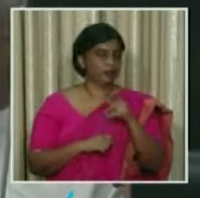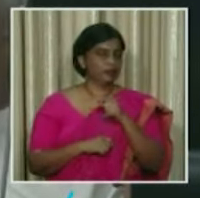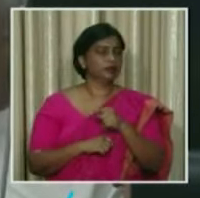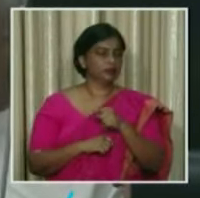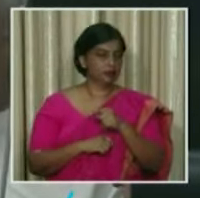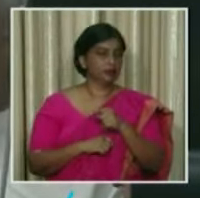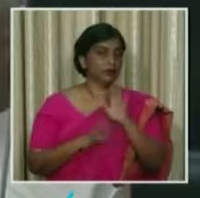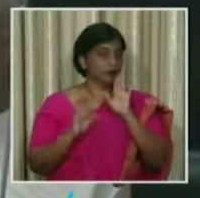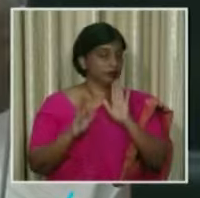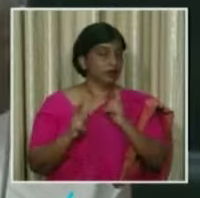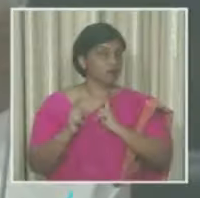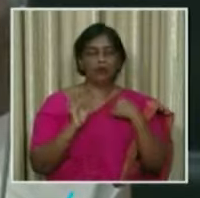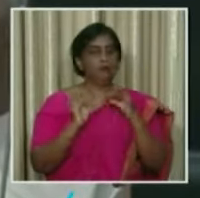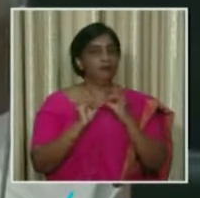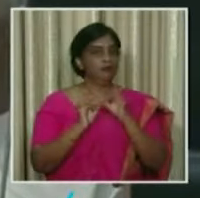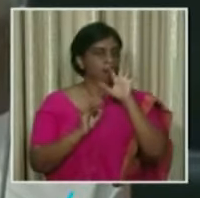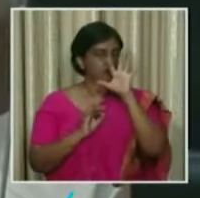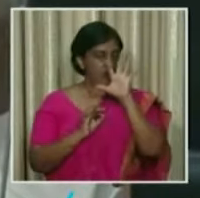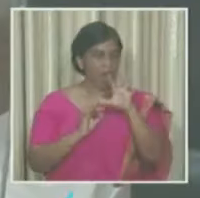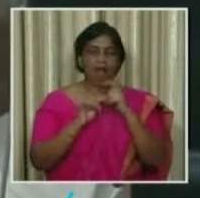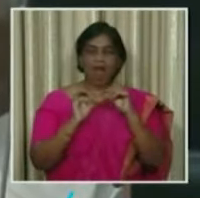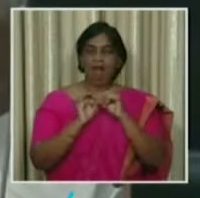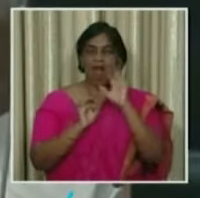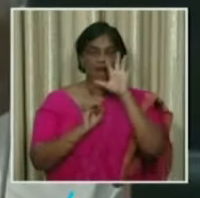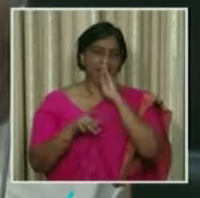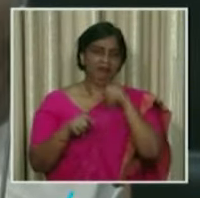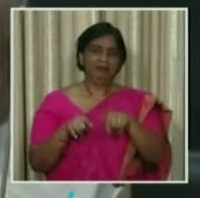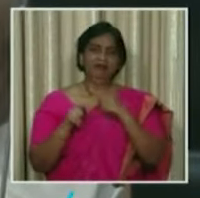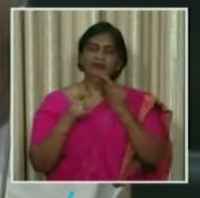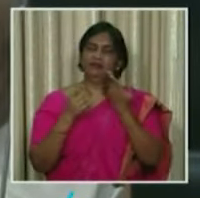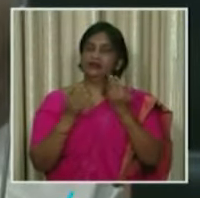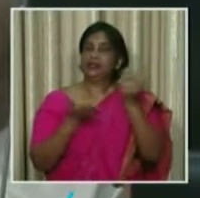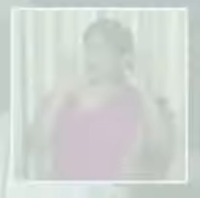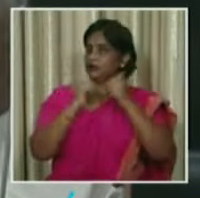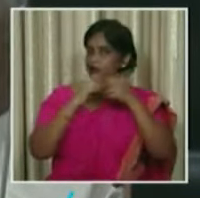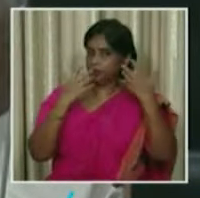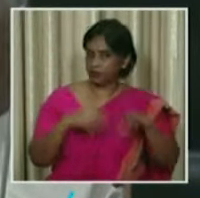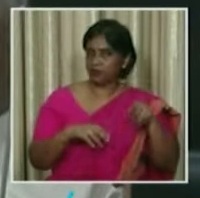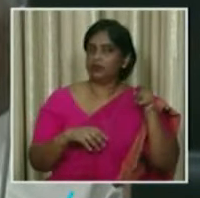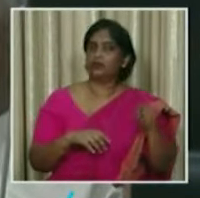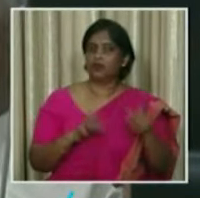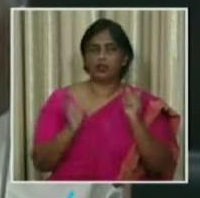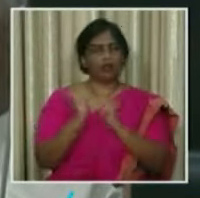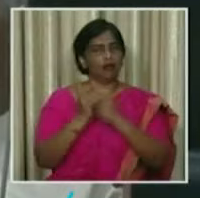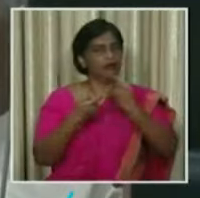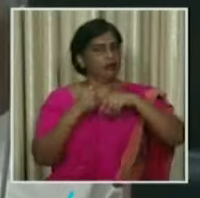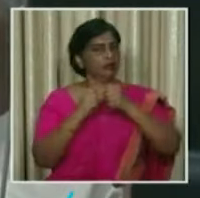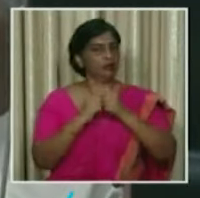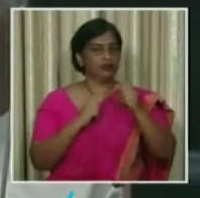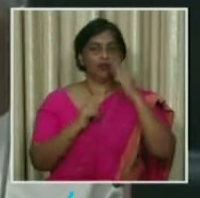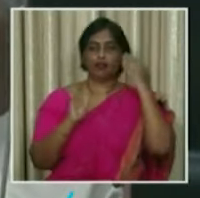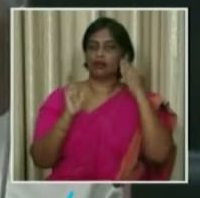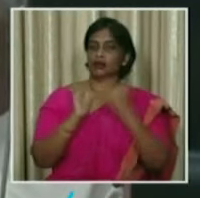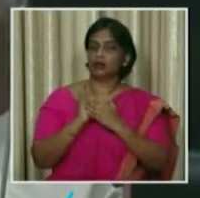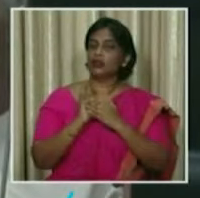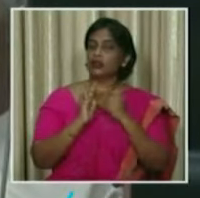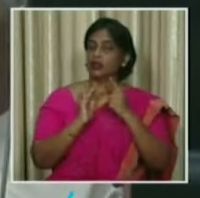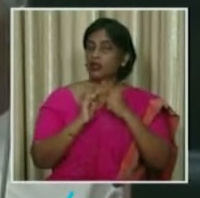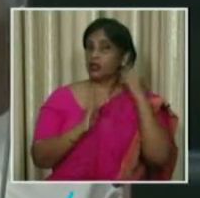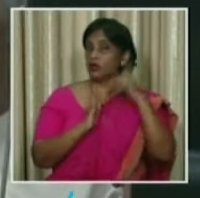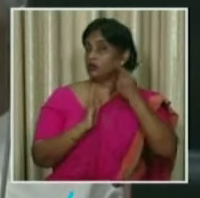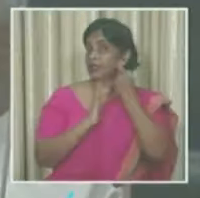නෙමෙයි අපිට ගෙවන් තියෙන පොලියෙන් ඩොලර් බිලියන 5ක් අපිට ඉතුරු කර ගන්න පුළුවන්. ණය ප්‍රතිවගත්කඩ පිළිබඳ ජාත්‍යන්තර